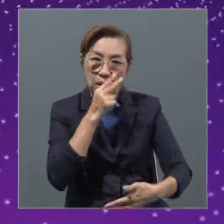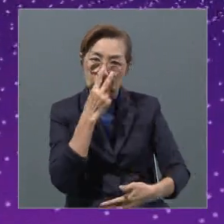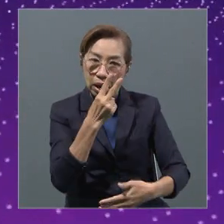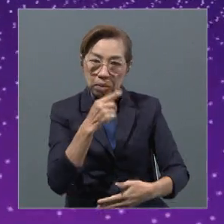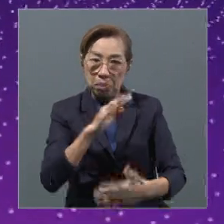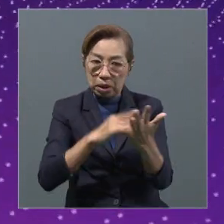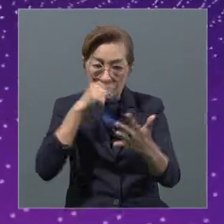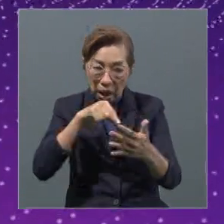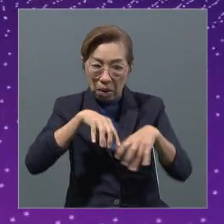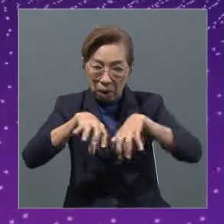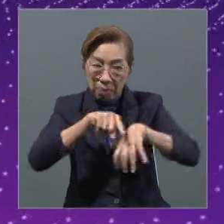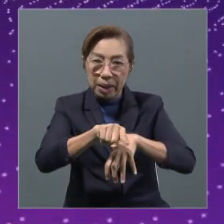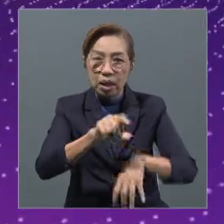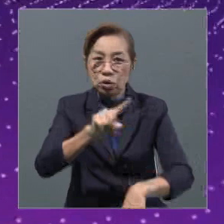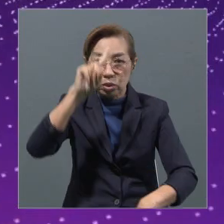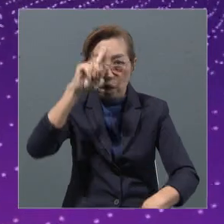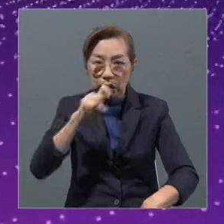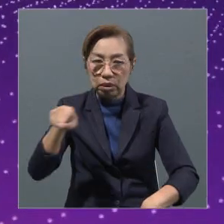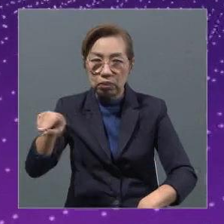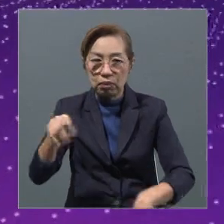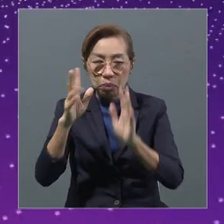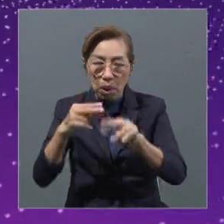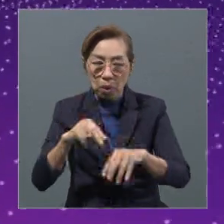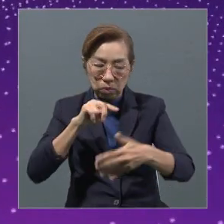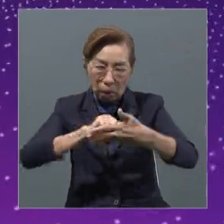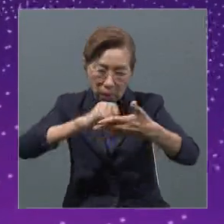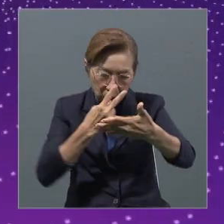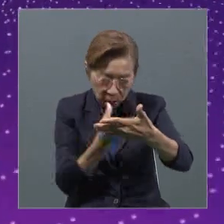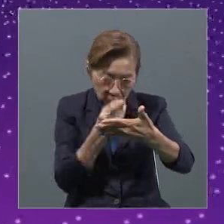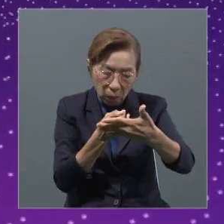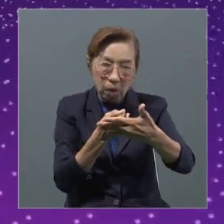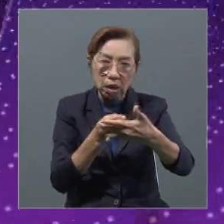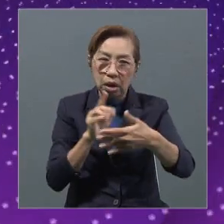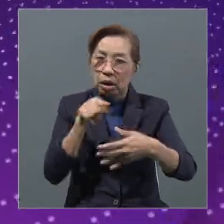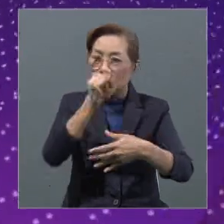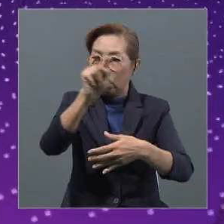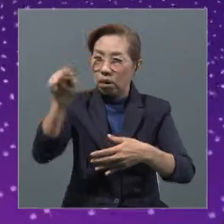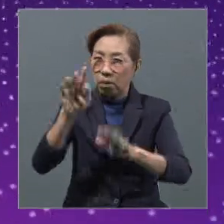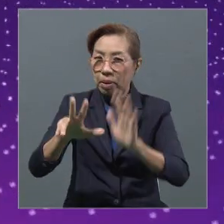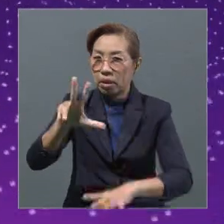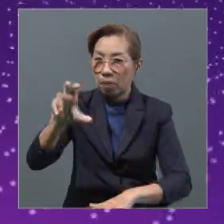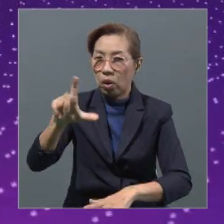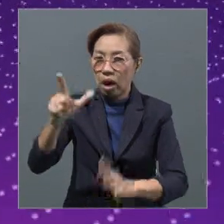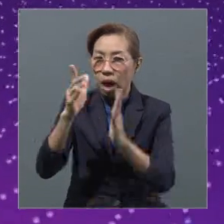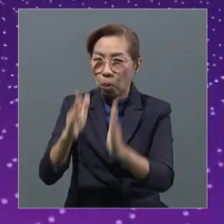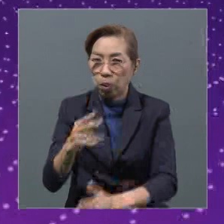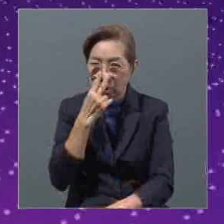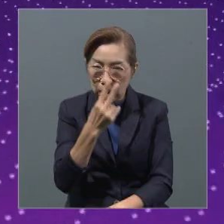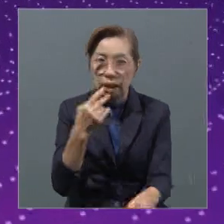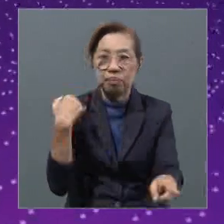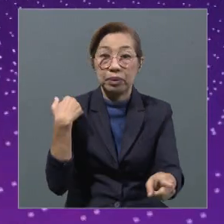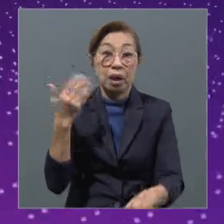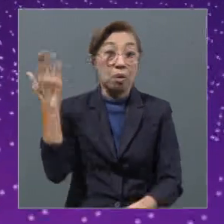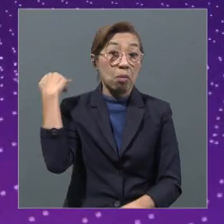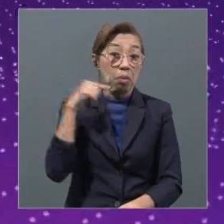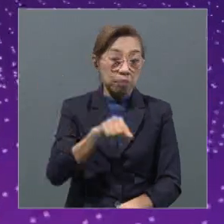ในเฉพาะวีคเอนด์นั้นเนี่ยอย่างน้อยเนี่ยก็ต้องประมาณ300ล้าน นะ ครับก็บอกว่าสิงคโปร์เนี่ยตั้งแต่มีฟอร์มูล่